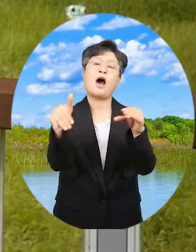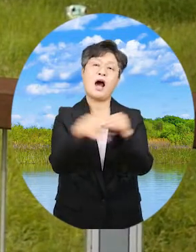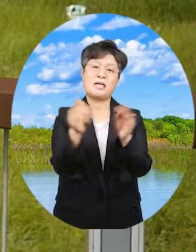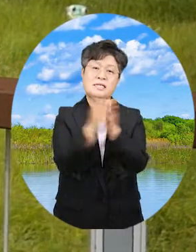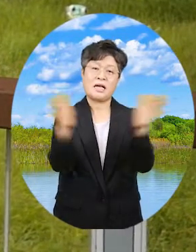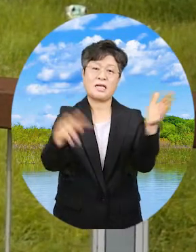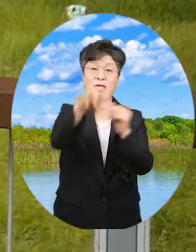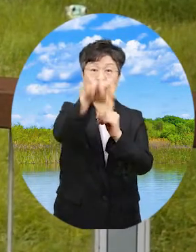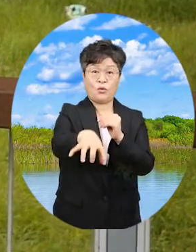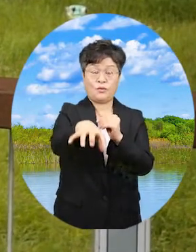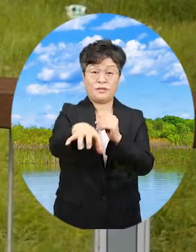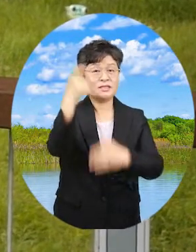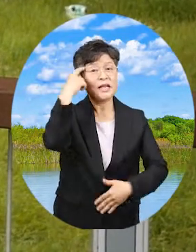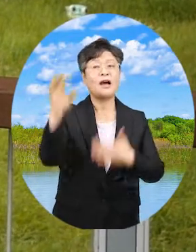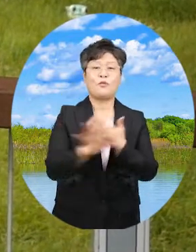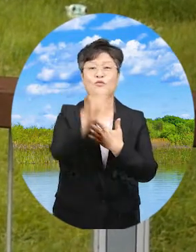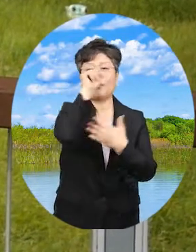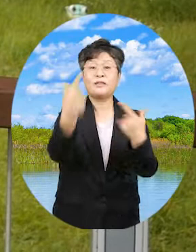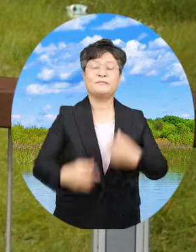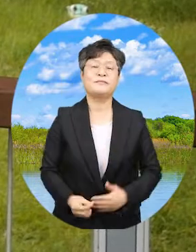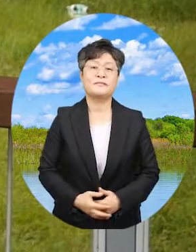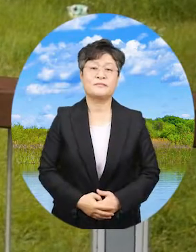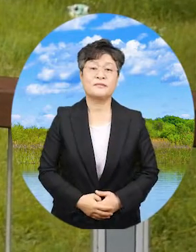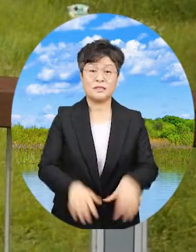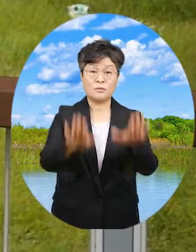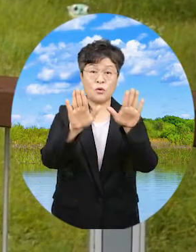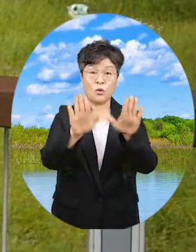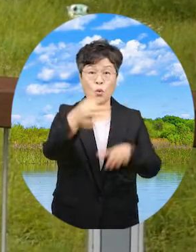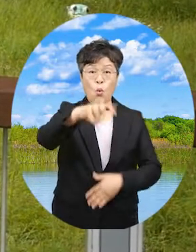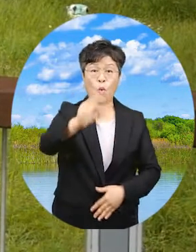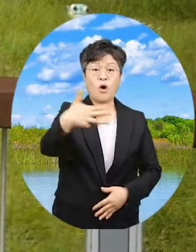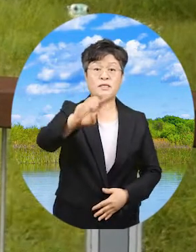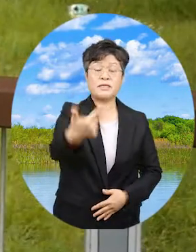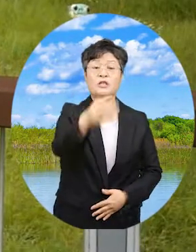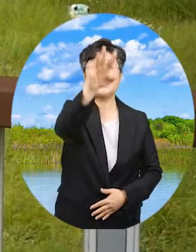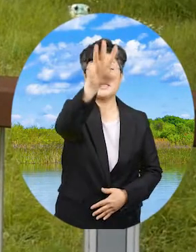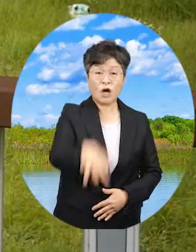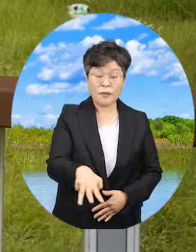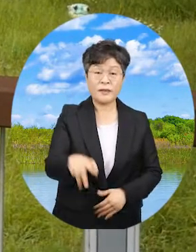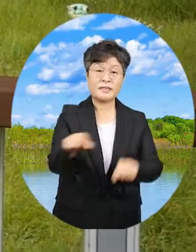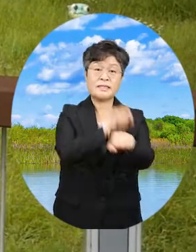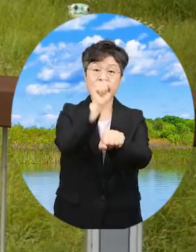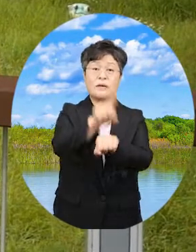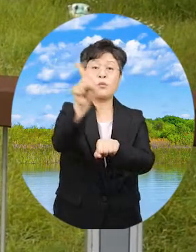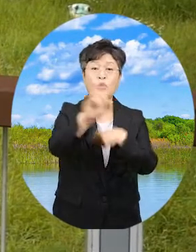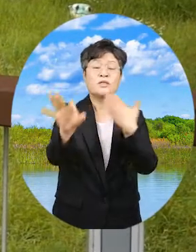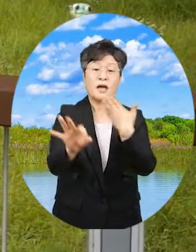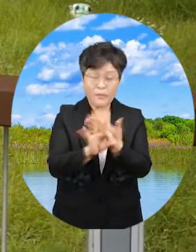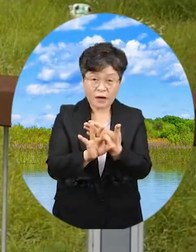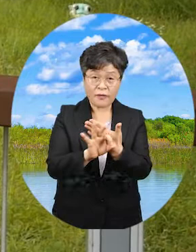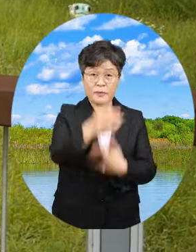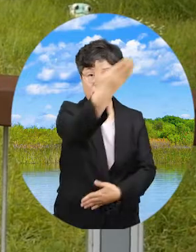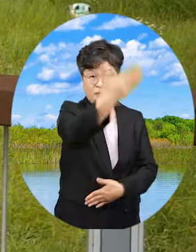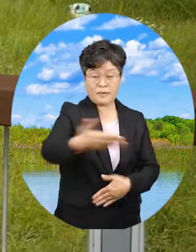지금 이루어지고 있다, 이렇게 생각하시면 될 것 같습니다. 이 원천천의 특징 같은 경우에는 수원 시민들이 한 번도 길을